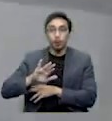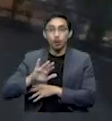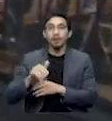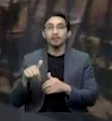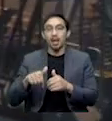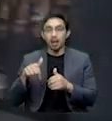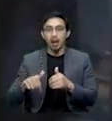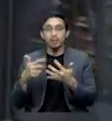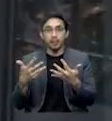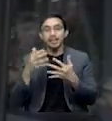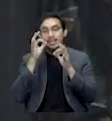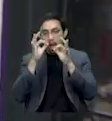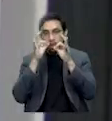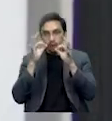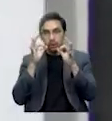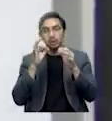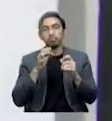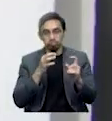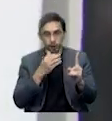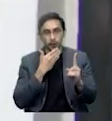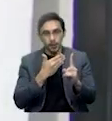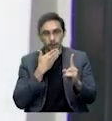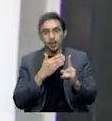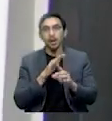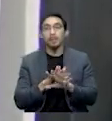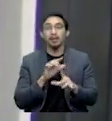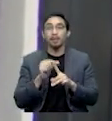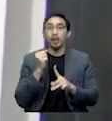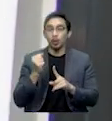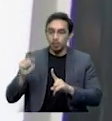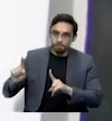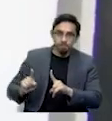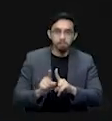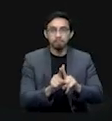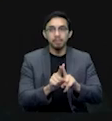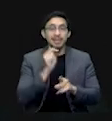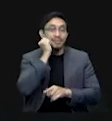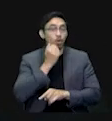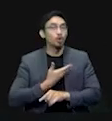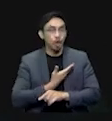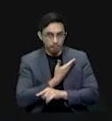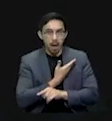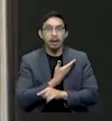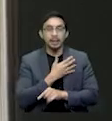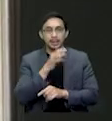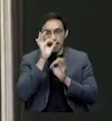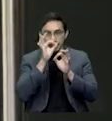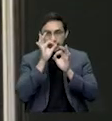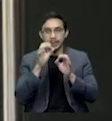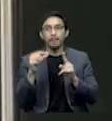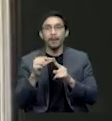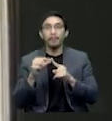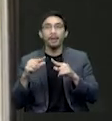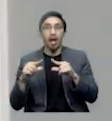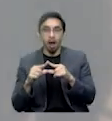saksi. RPA Perindo memberikan pendampingan kepada ibu korban yang menjalani pemeriksaan sebagai saksi di unit PPA di Treskrim Um Polda